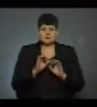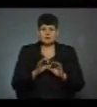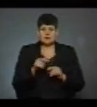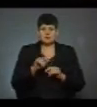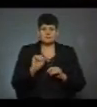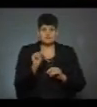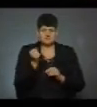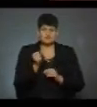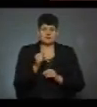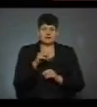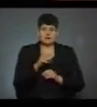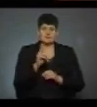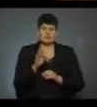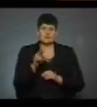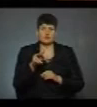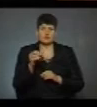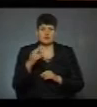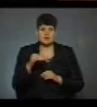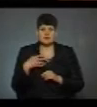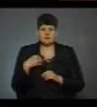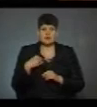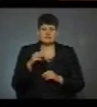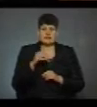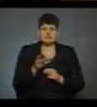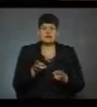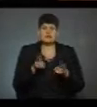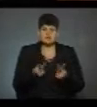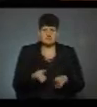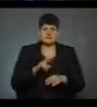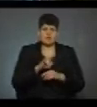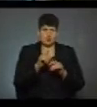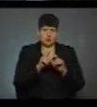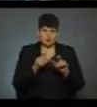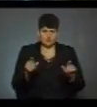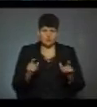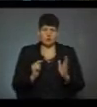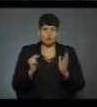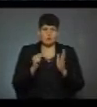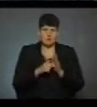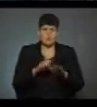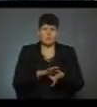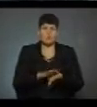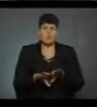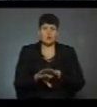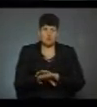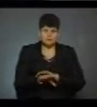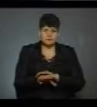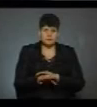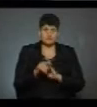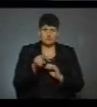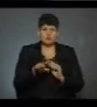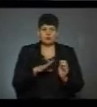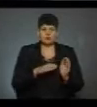побратим Тарас Клодій зі Львова. Тарас залишився в аеропорту, щоб врятувати побратимів, і потрапив у полон. У ньому був